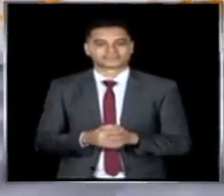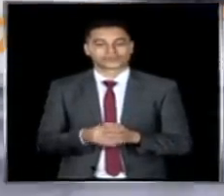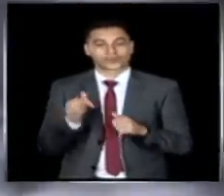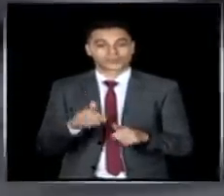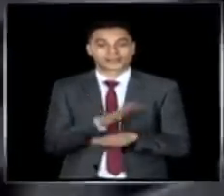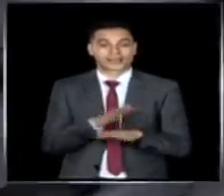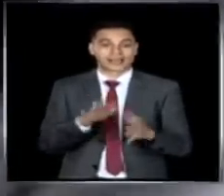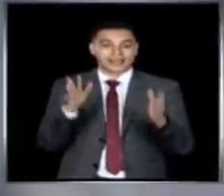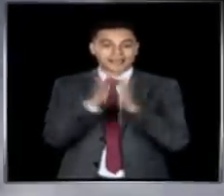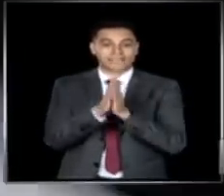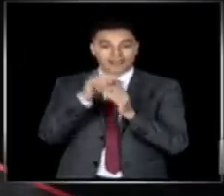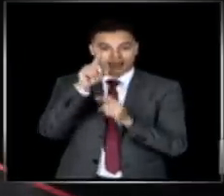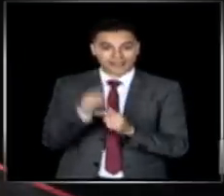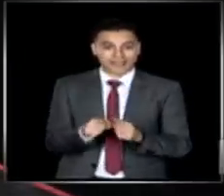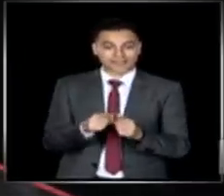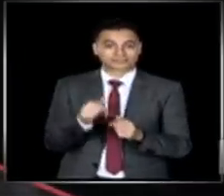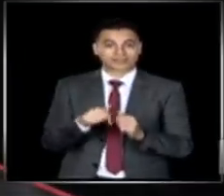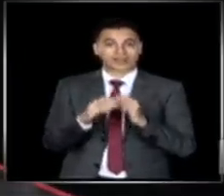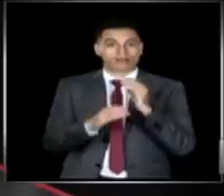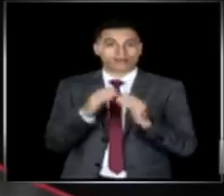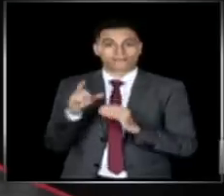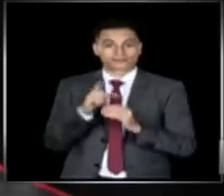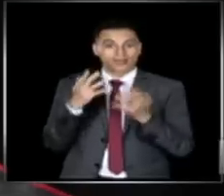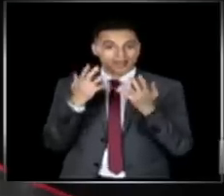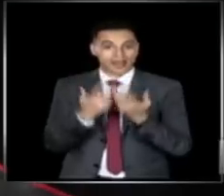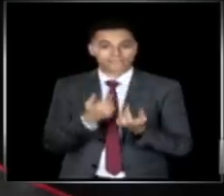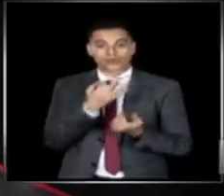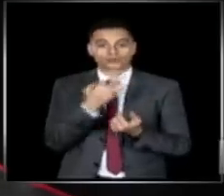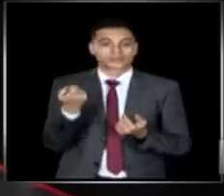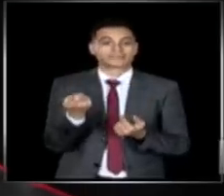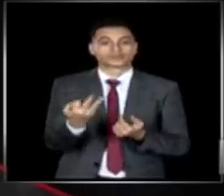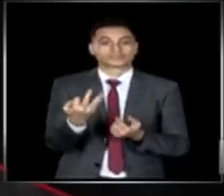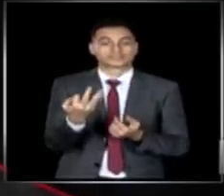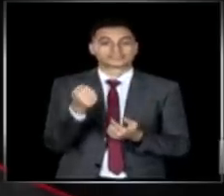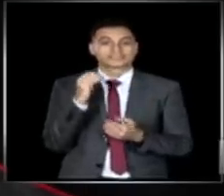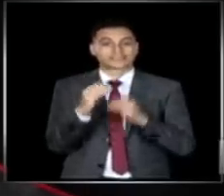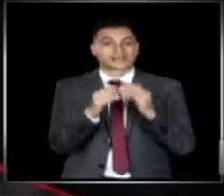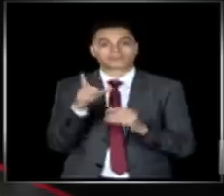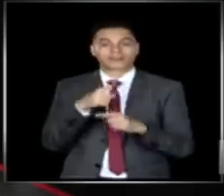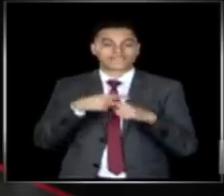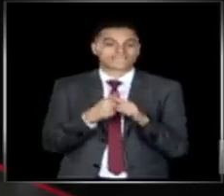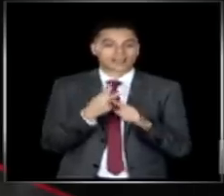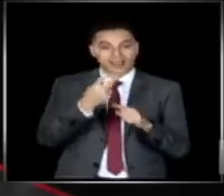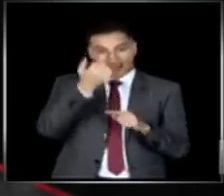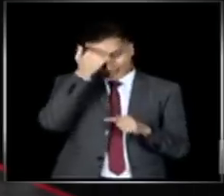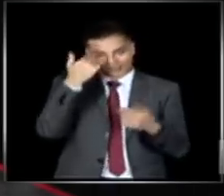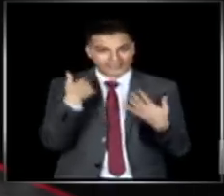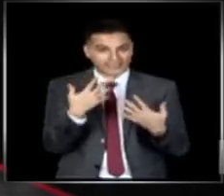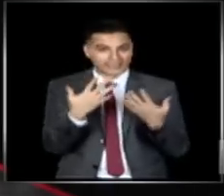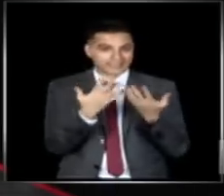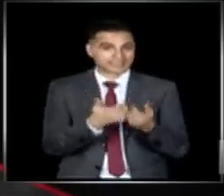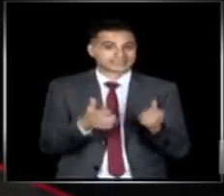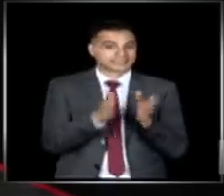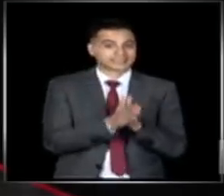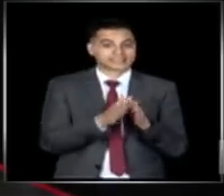وبكده يبقى إجمالي النقط اللي حصل عليها طلابنا في حلقة النهارده 335 نقطة، وكل نقطة ب 2000